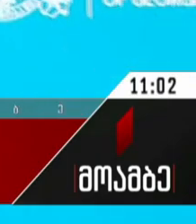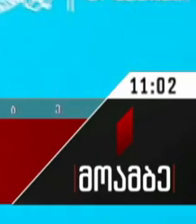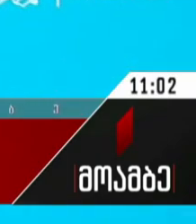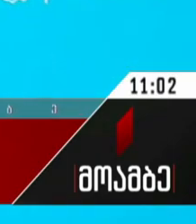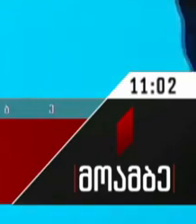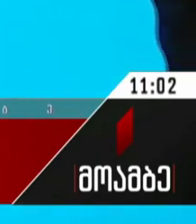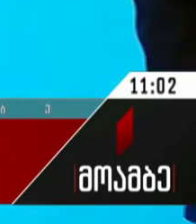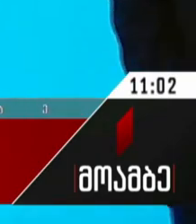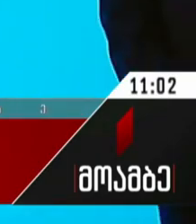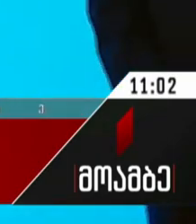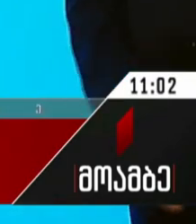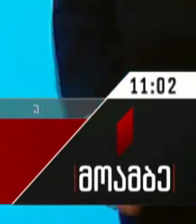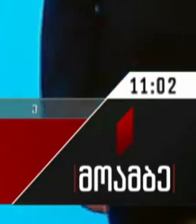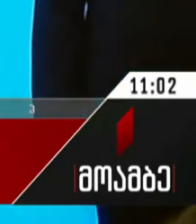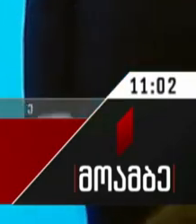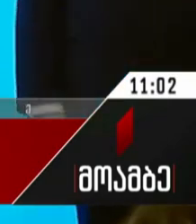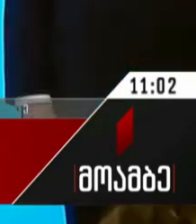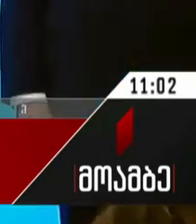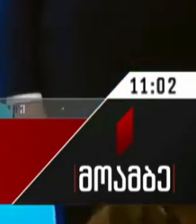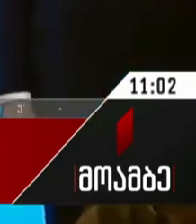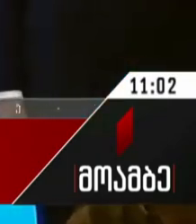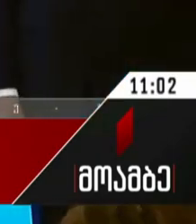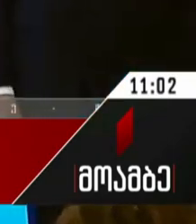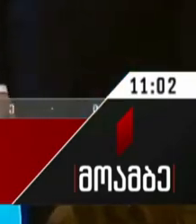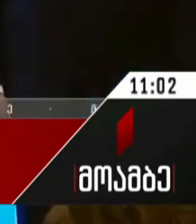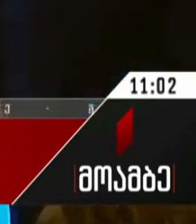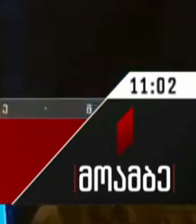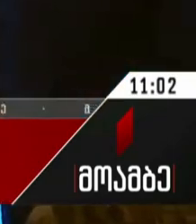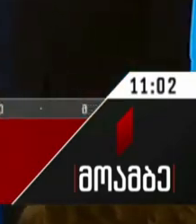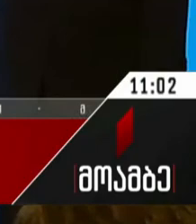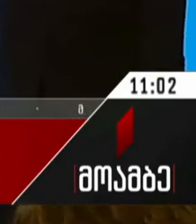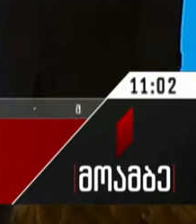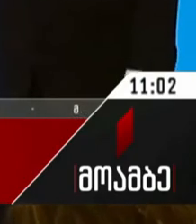ყოფილი უფროსი ბატონ ილია დარჩიაშვილი.